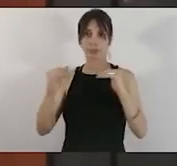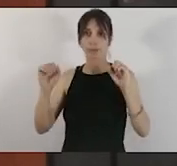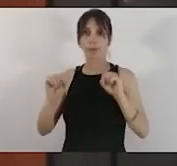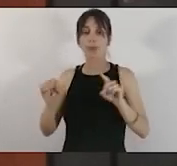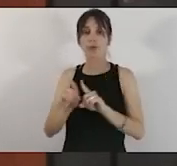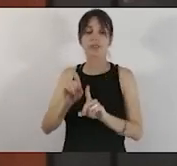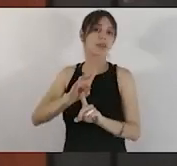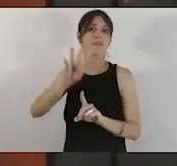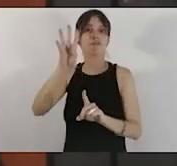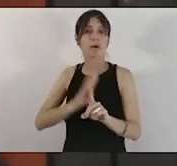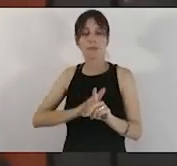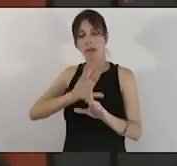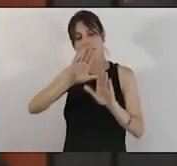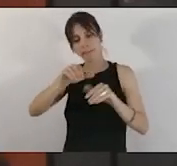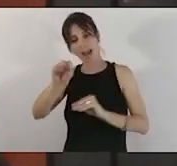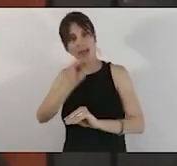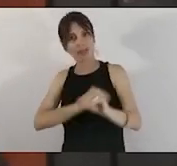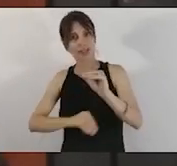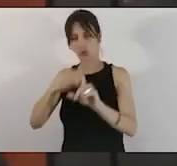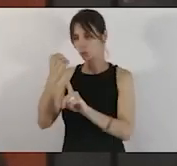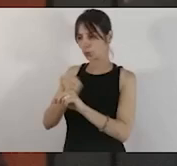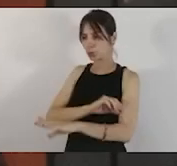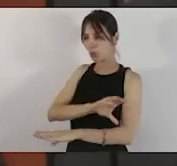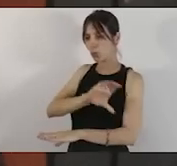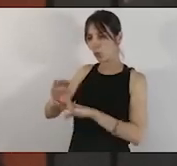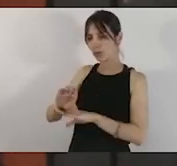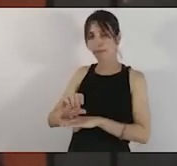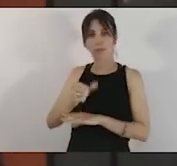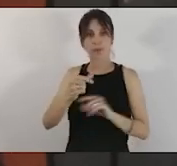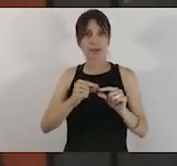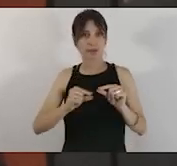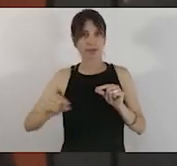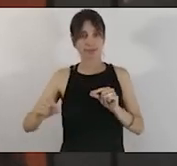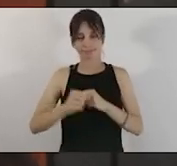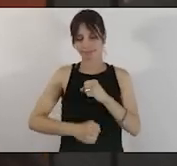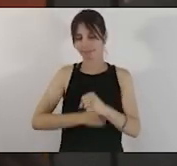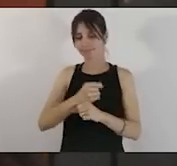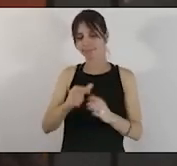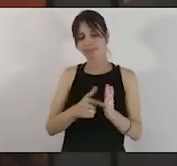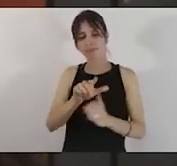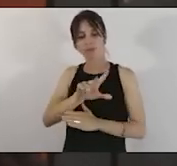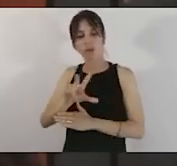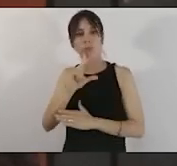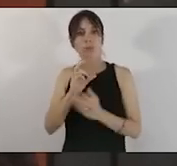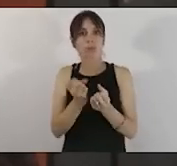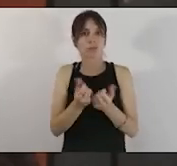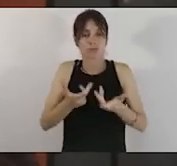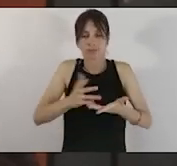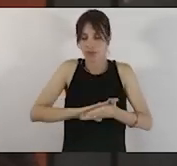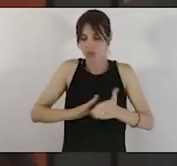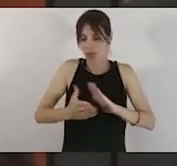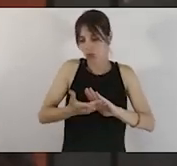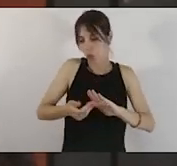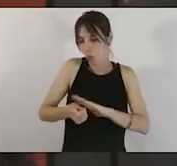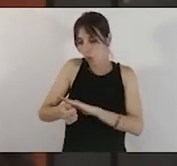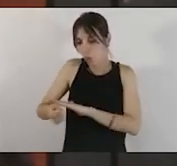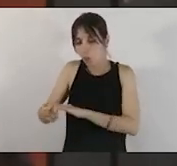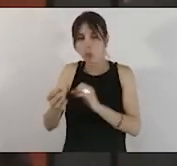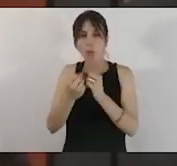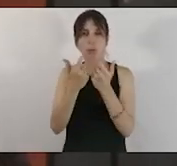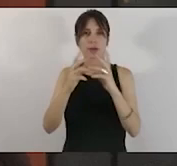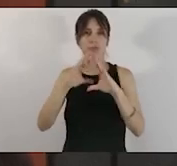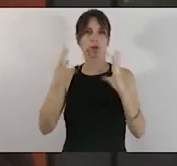femmes. Il s'agit ici donc d'une première répartition 2023 pour certaines associations sur un montant de